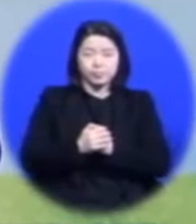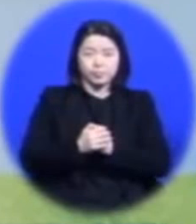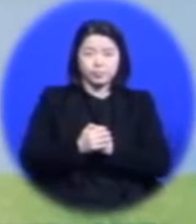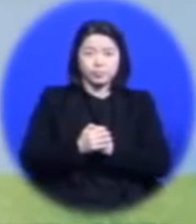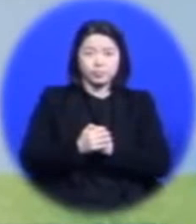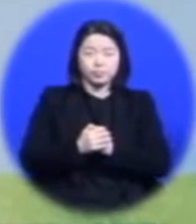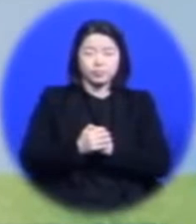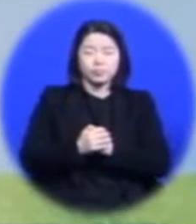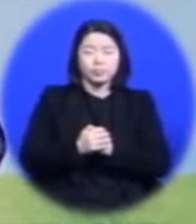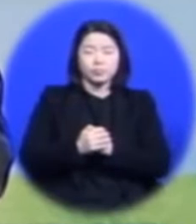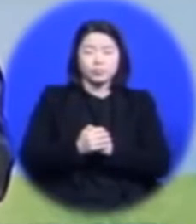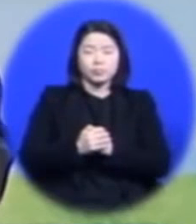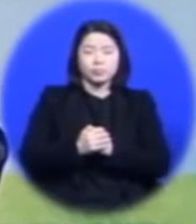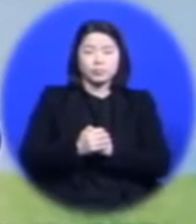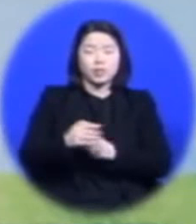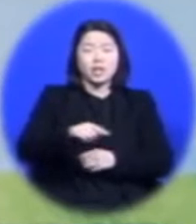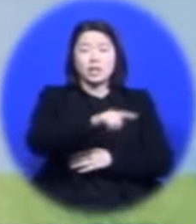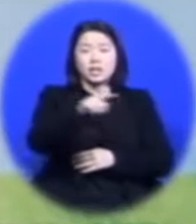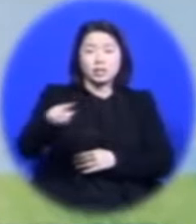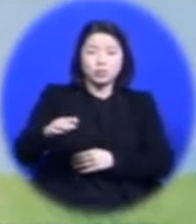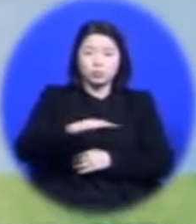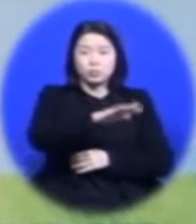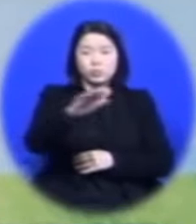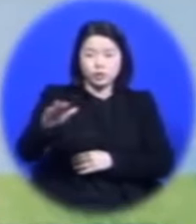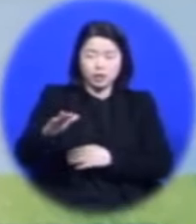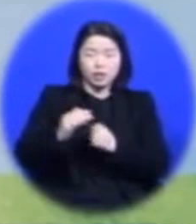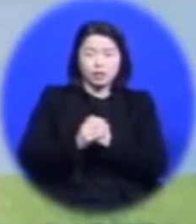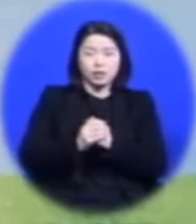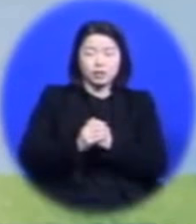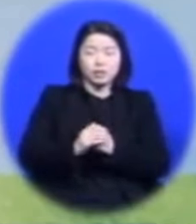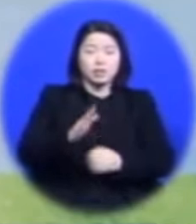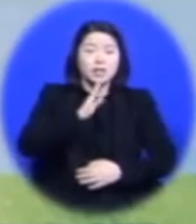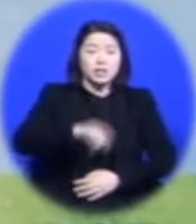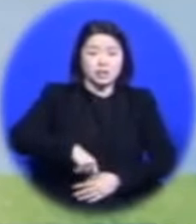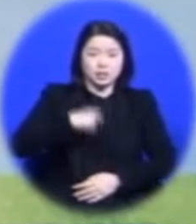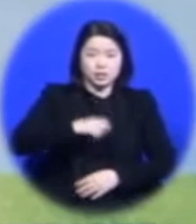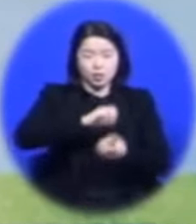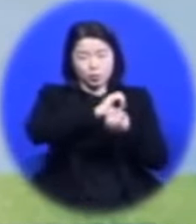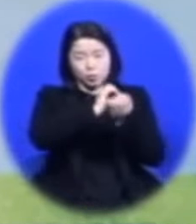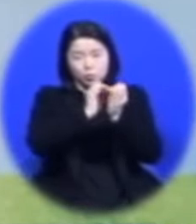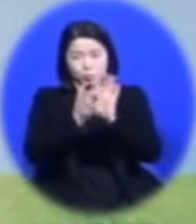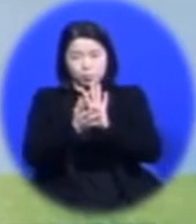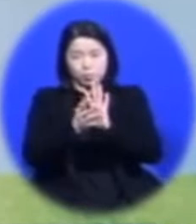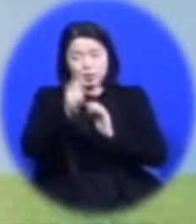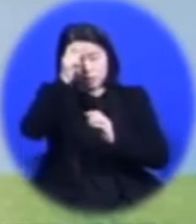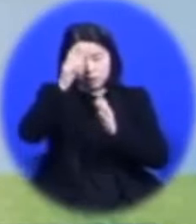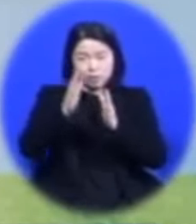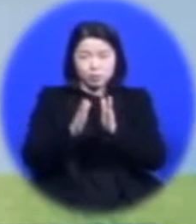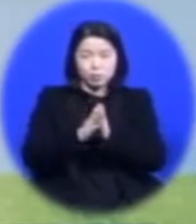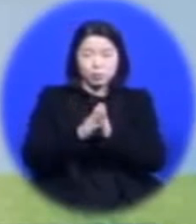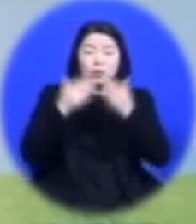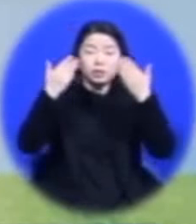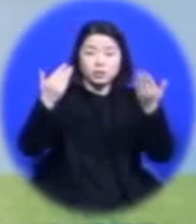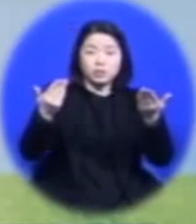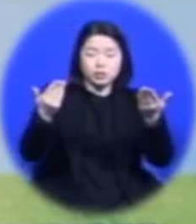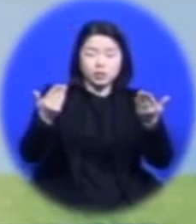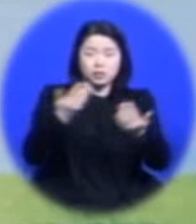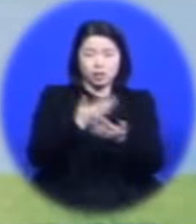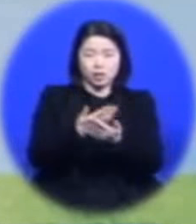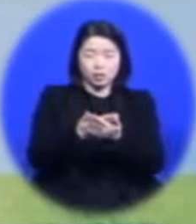달라졌을까요 그건 여러분들이 정의가 꽃을 피우게 해 달라는 기도를 하고 있는지를 보면